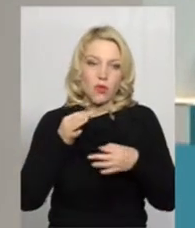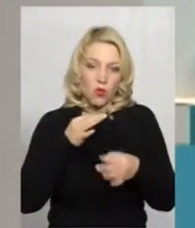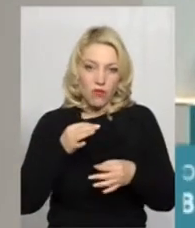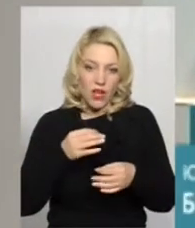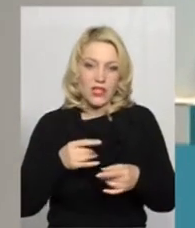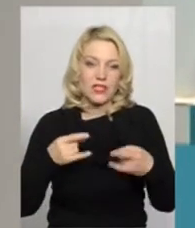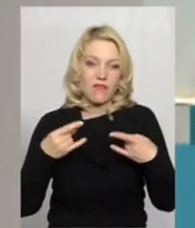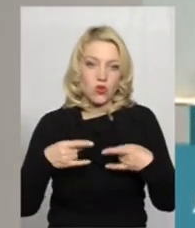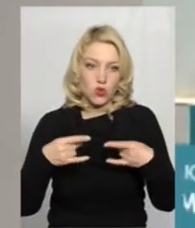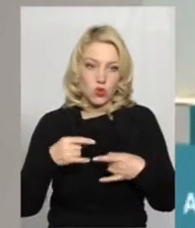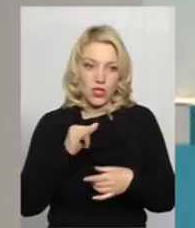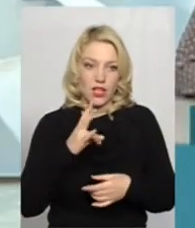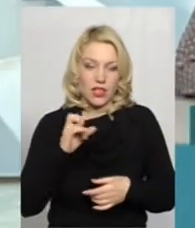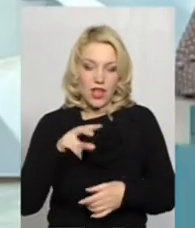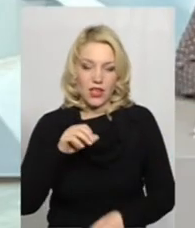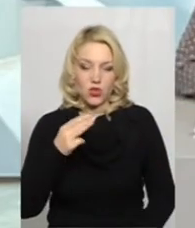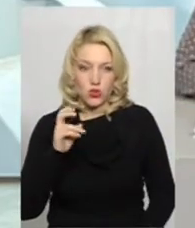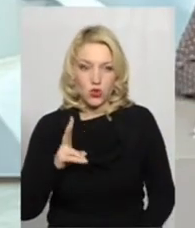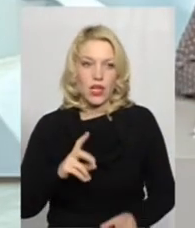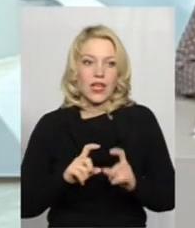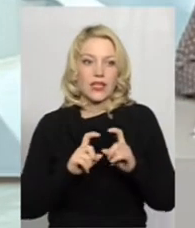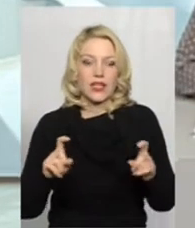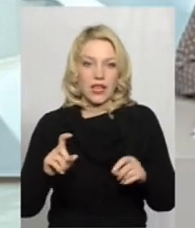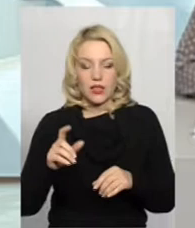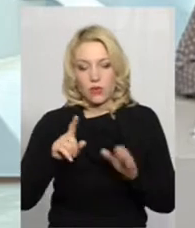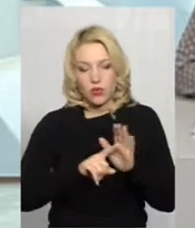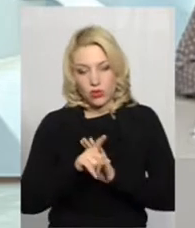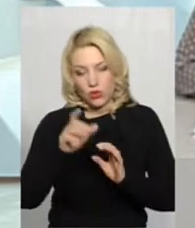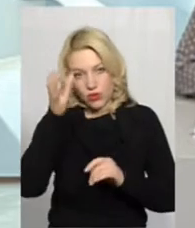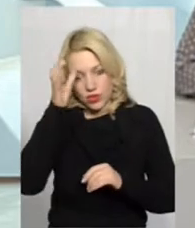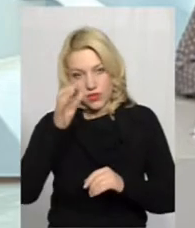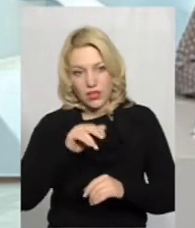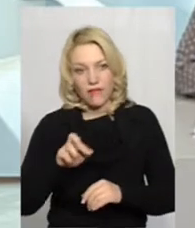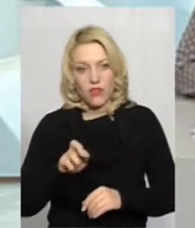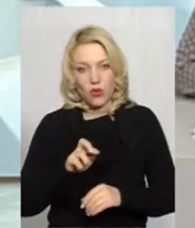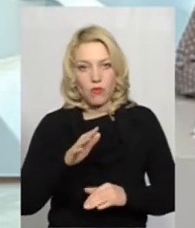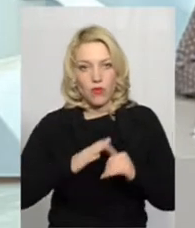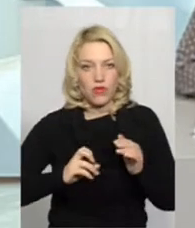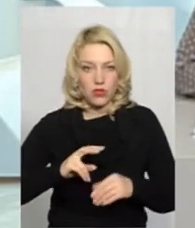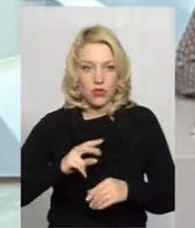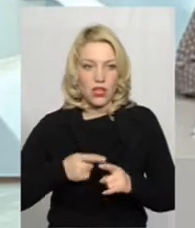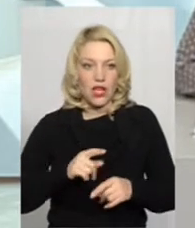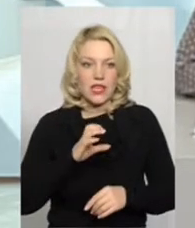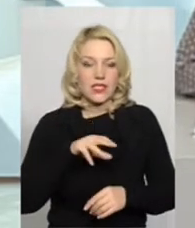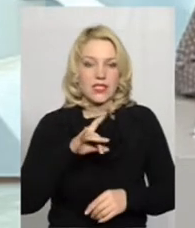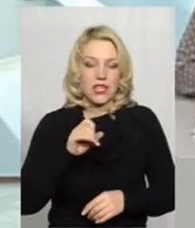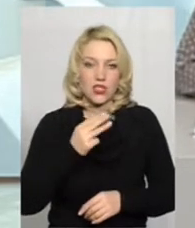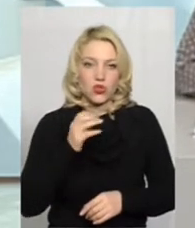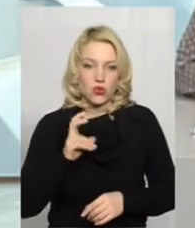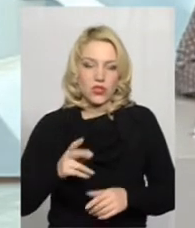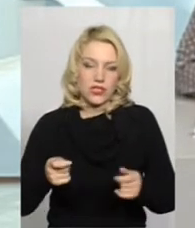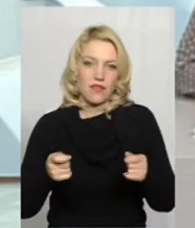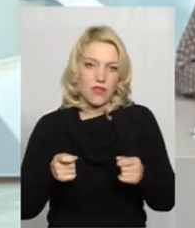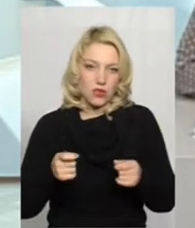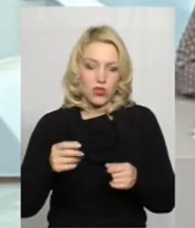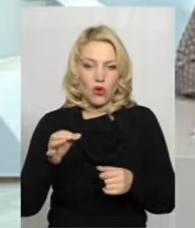з Інною Ящук, деканом факультету початкової освіти та філології, професоркою, і Жанною Страшнюк,